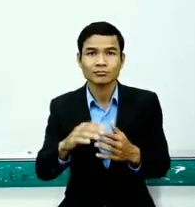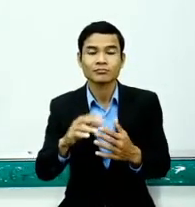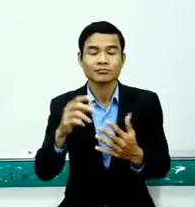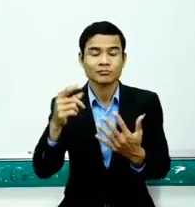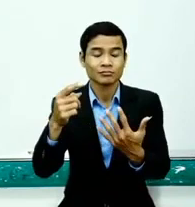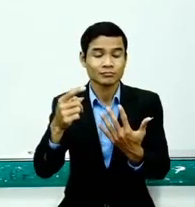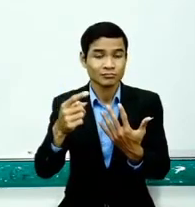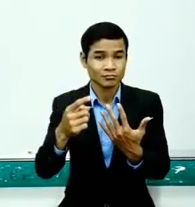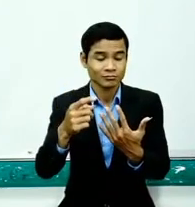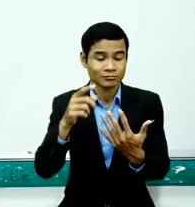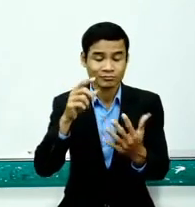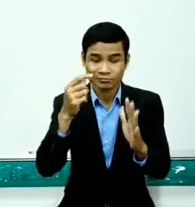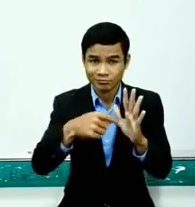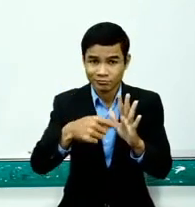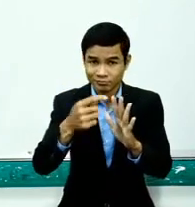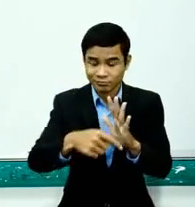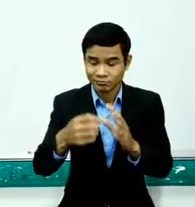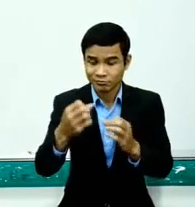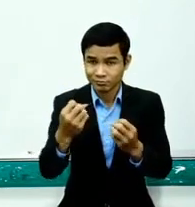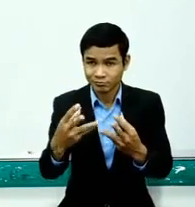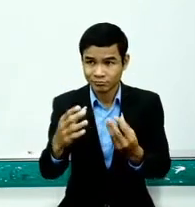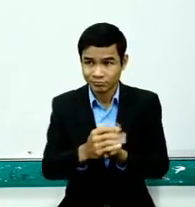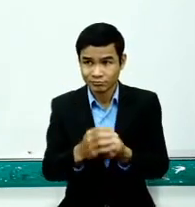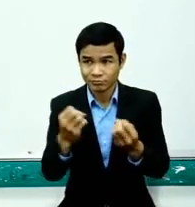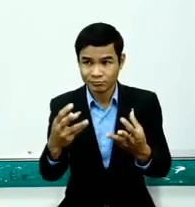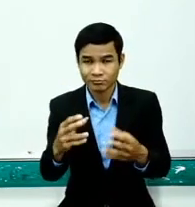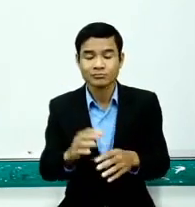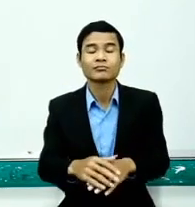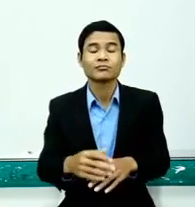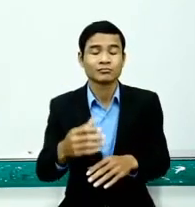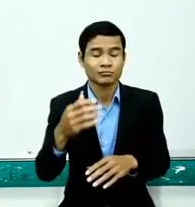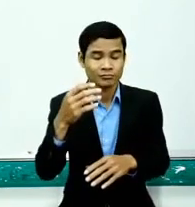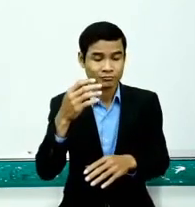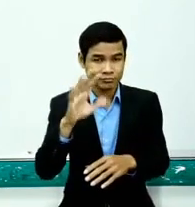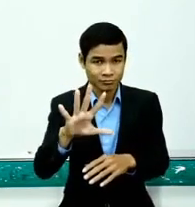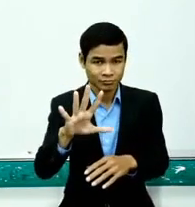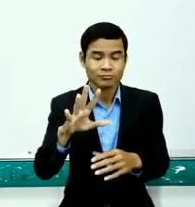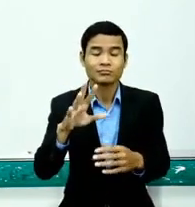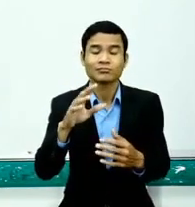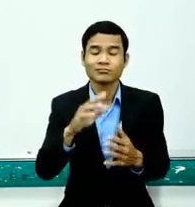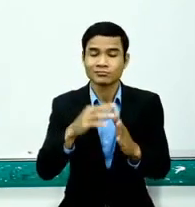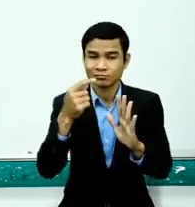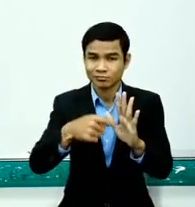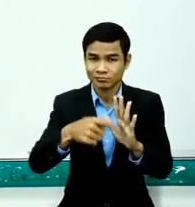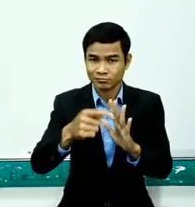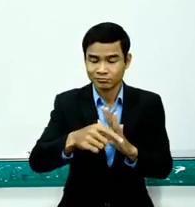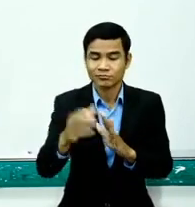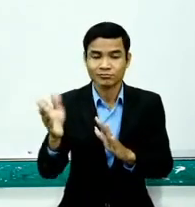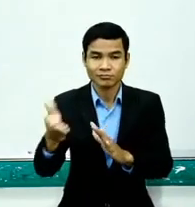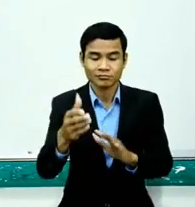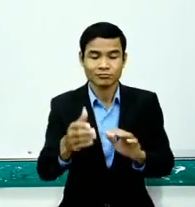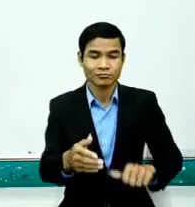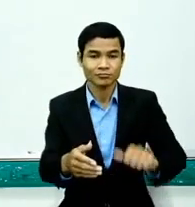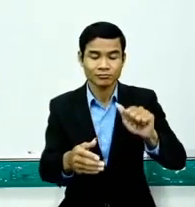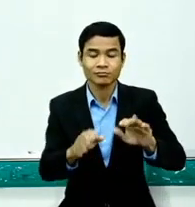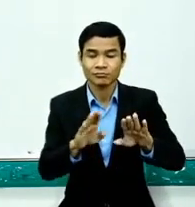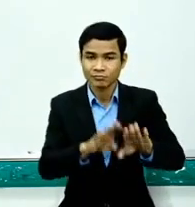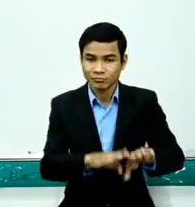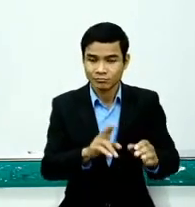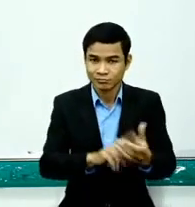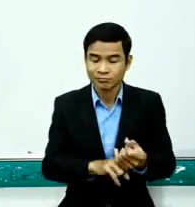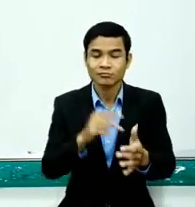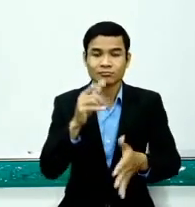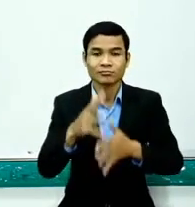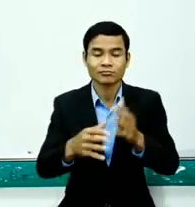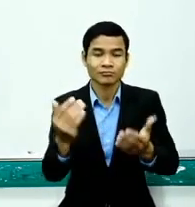chùm nôn bọn màn đấy con. Chà cư chùm nôn pram. Pram sra. Con cổ đặc đá chùm nôn lực tóc con an lăng quýnh. Chà chạp